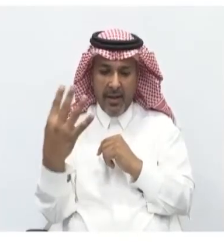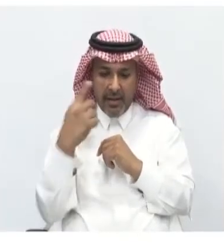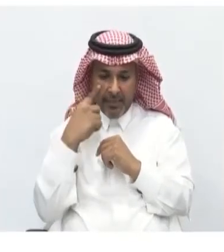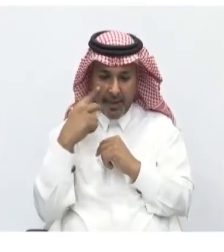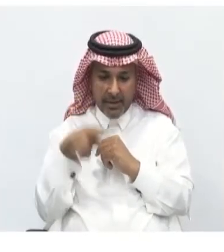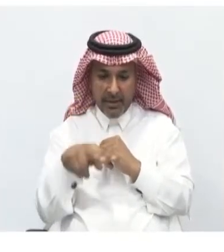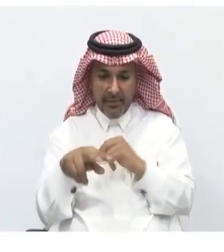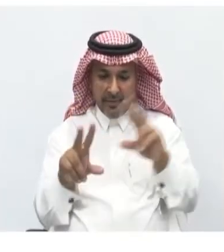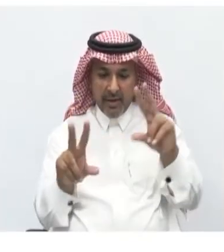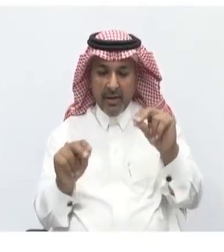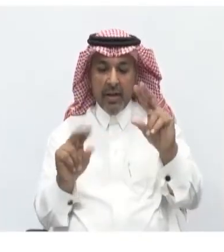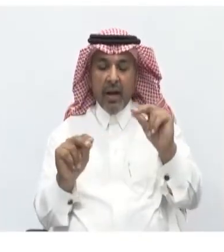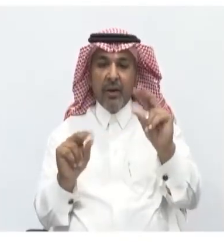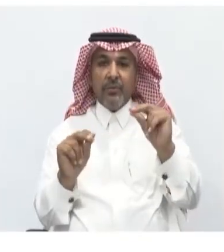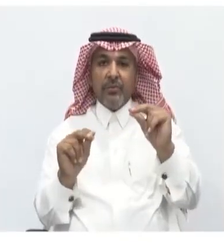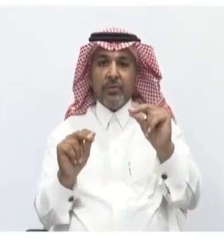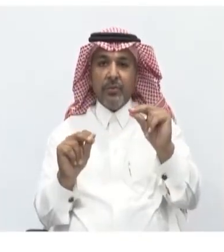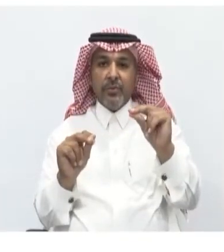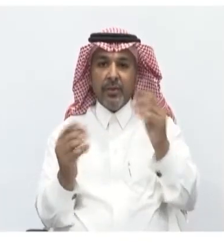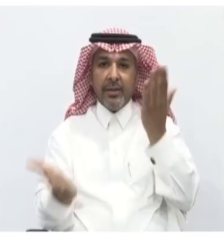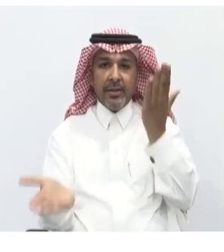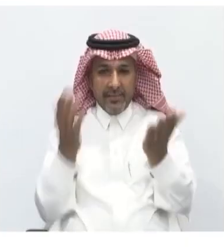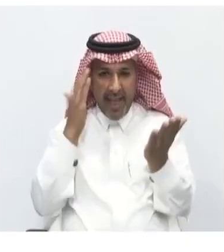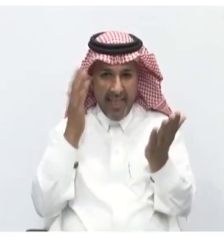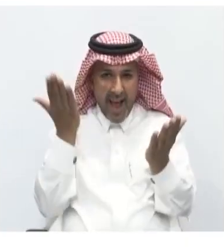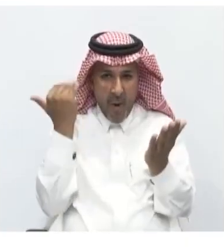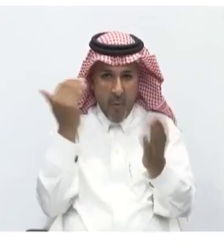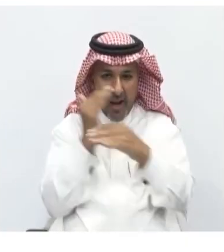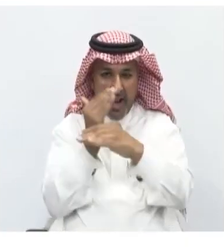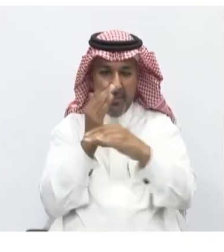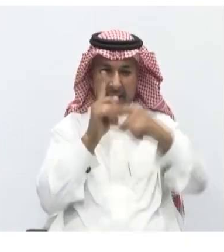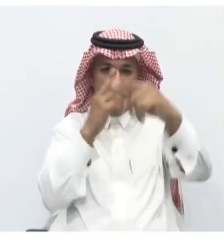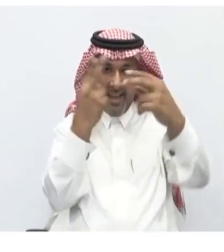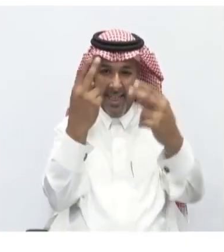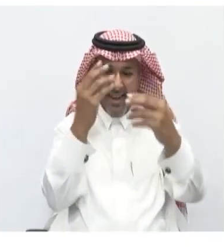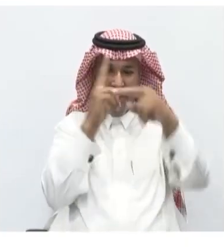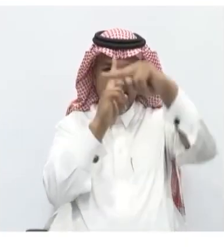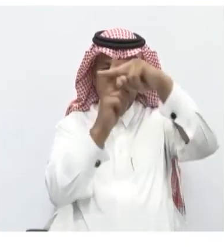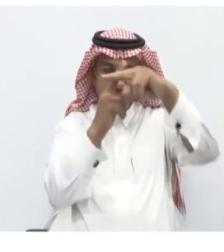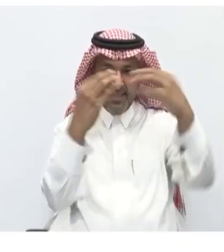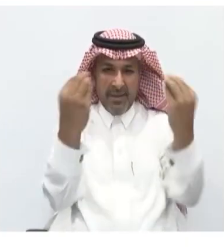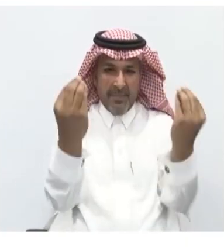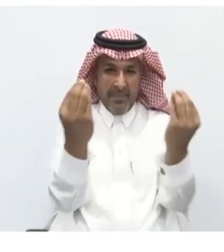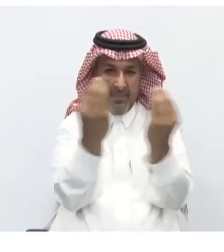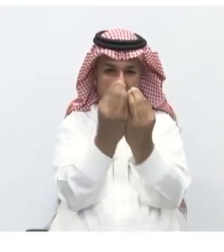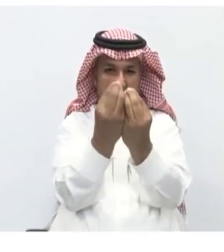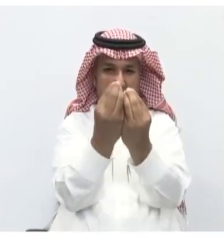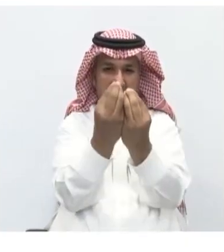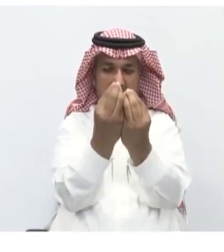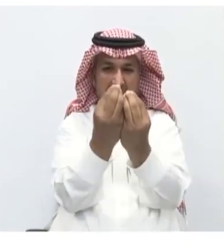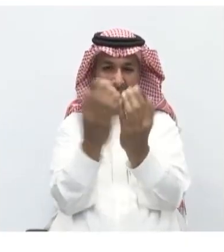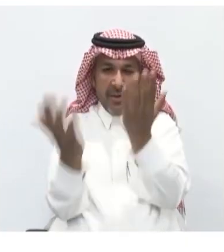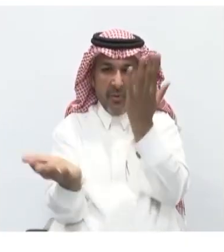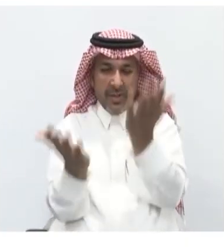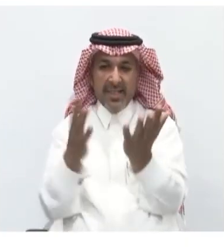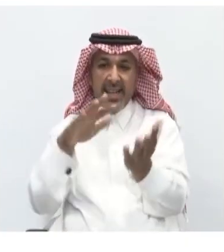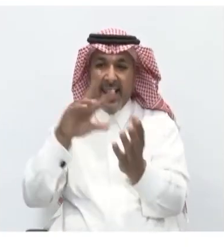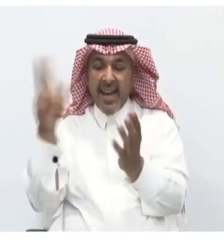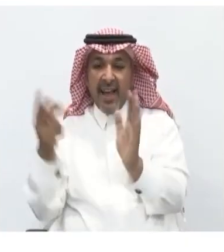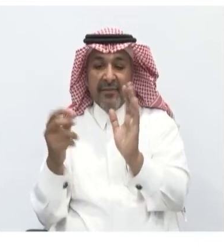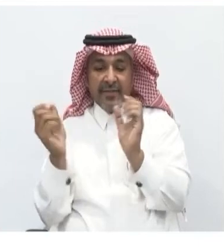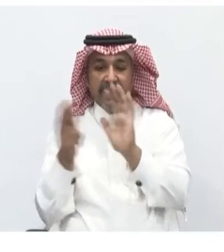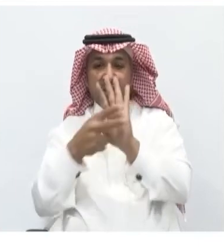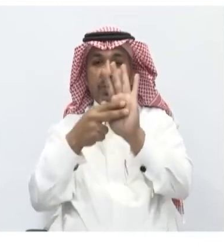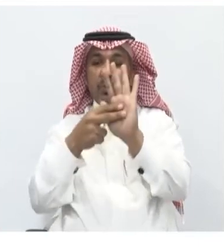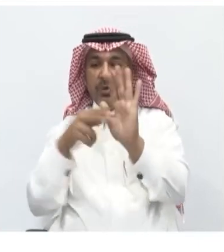احسنتم متساويه اذا لاحظ تساوي كتل المواد المتفاعله هو الناتجه 319.4